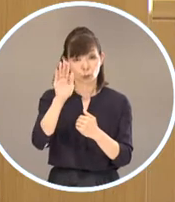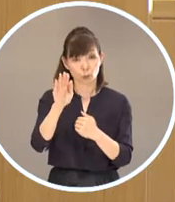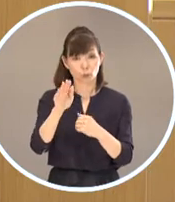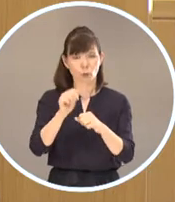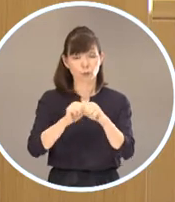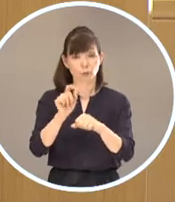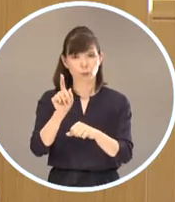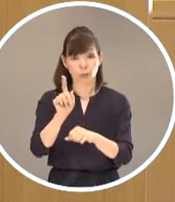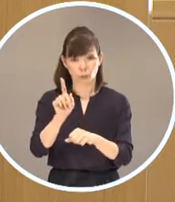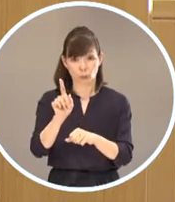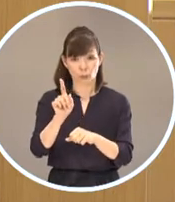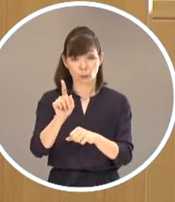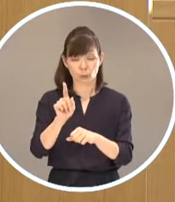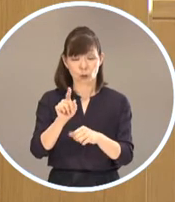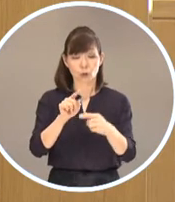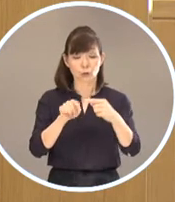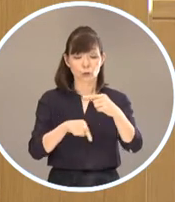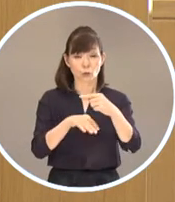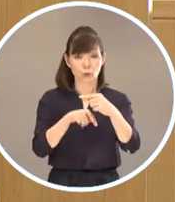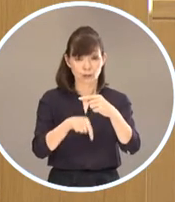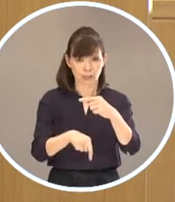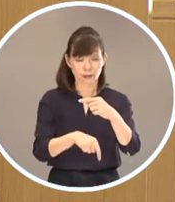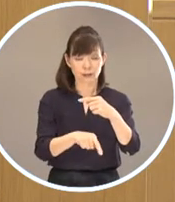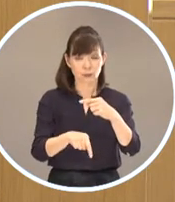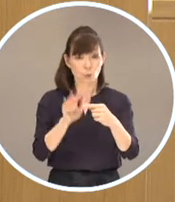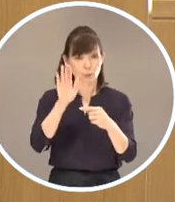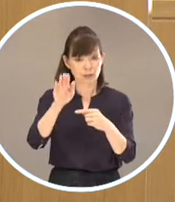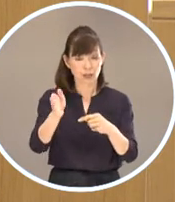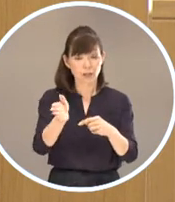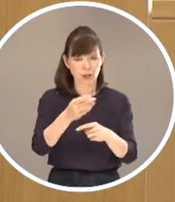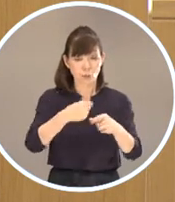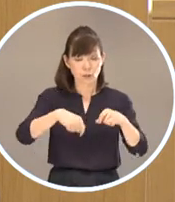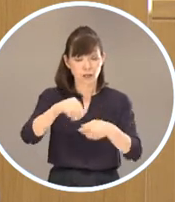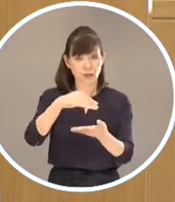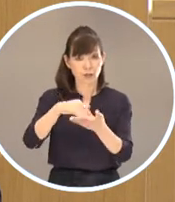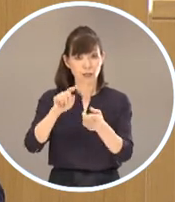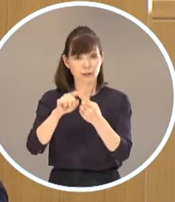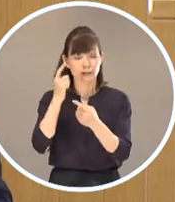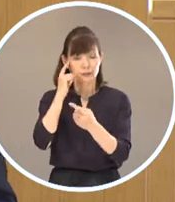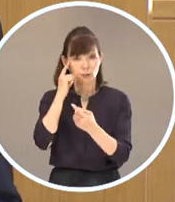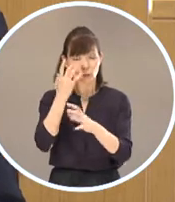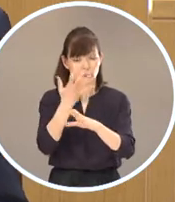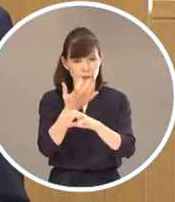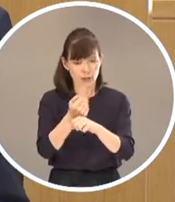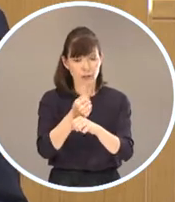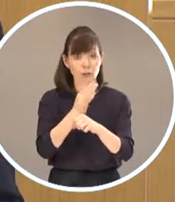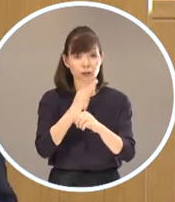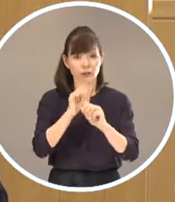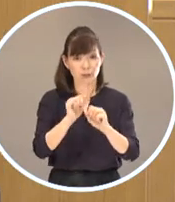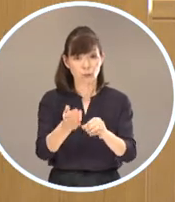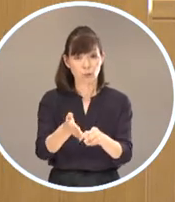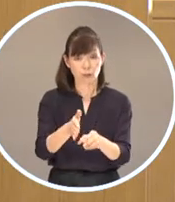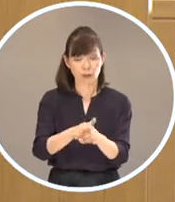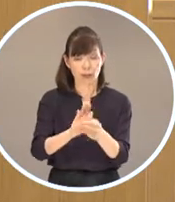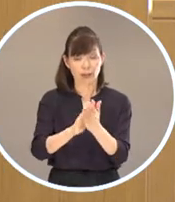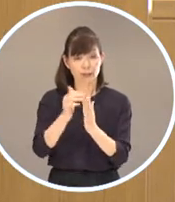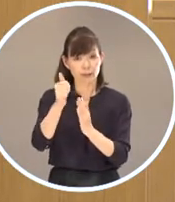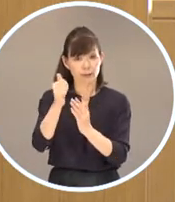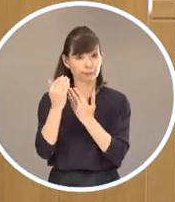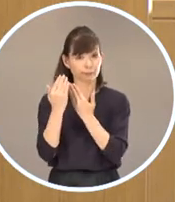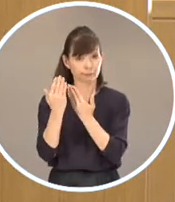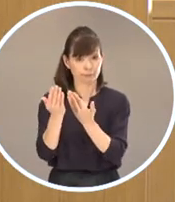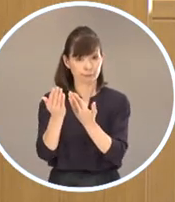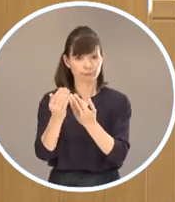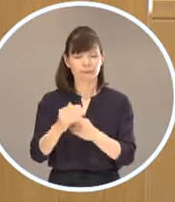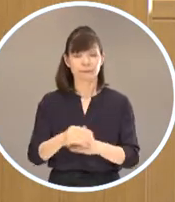ように取り組むのか、町内における未来からの逆算的思考の定着と実践を含め、知事のご所見をお